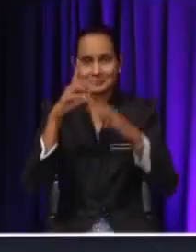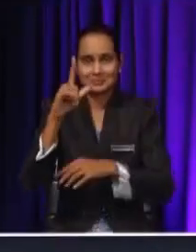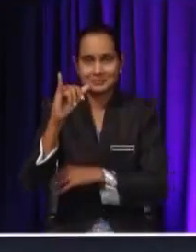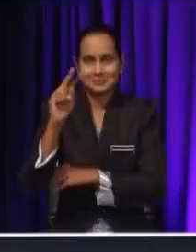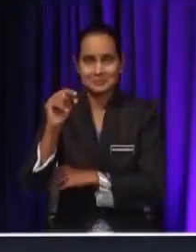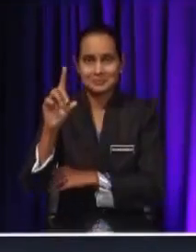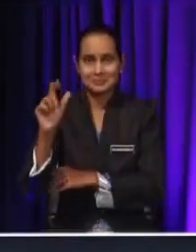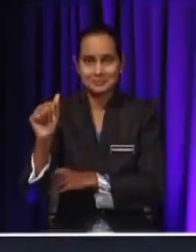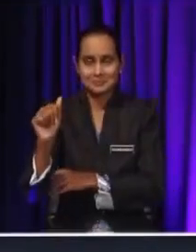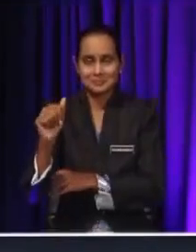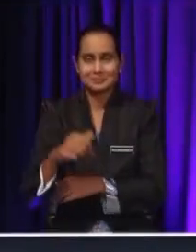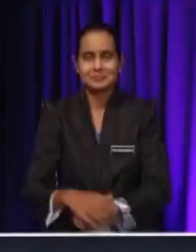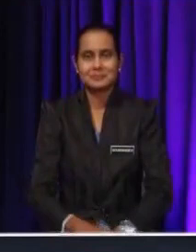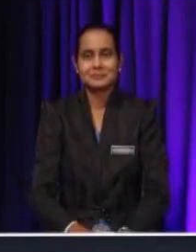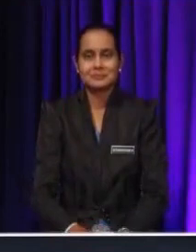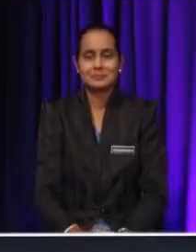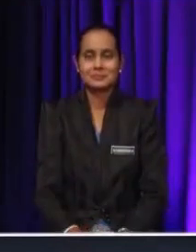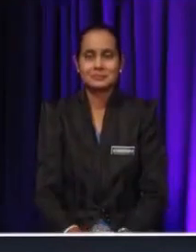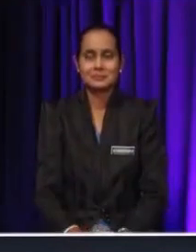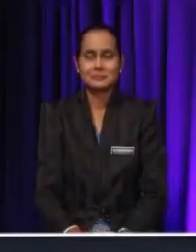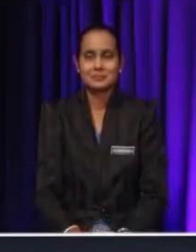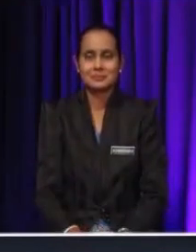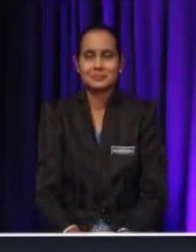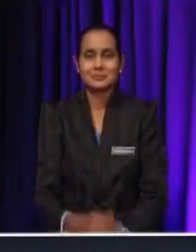itu anda jangan kemana-mana